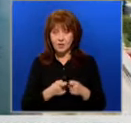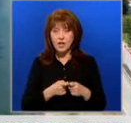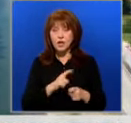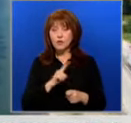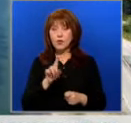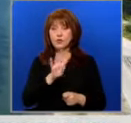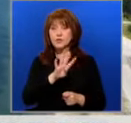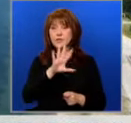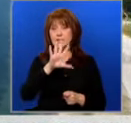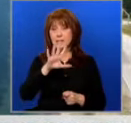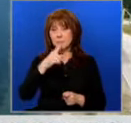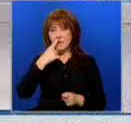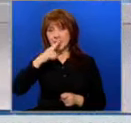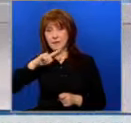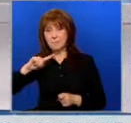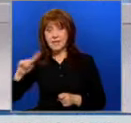милиона барела сега.